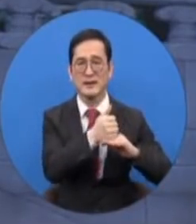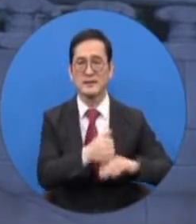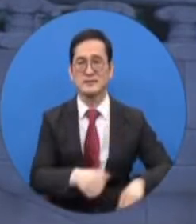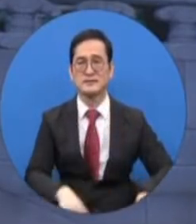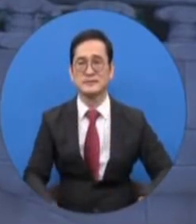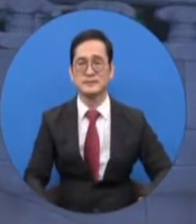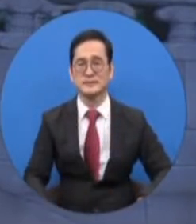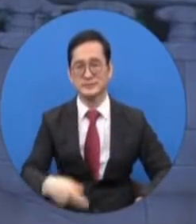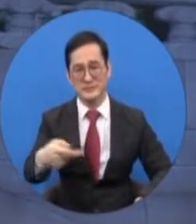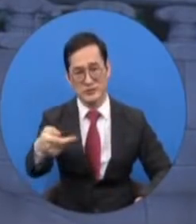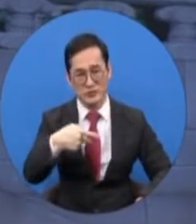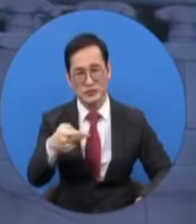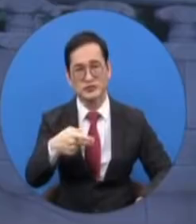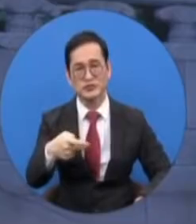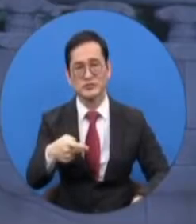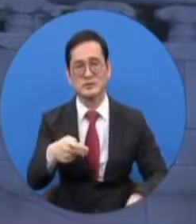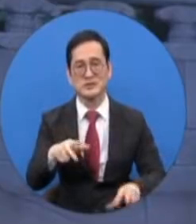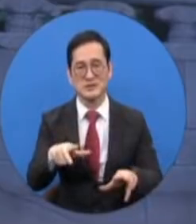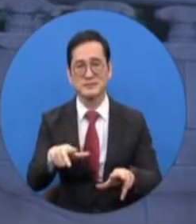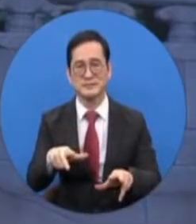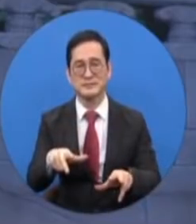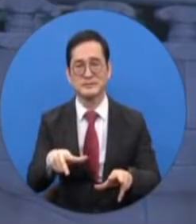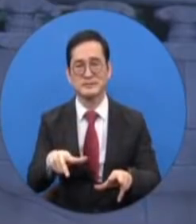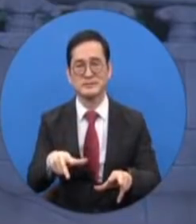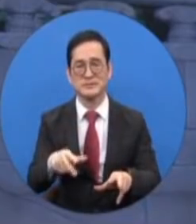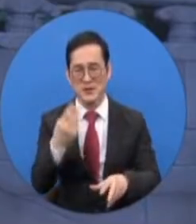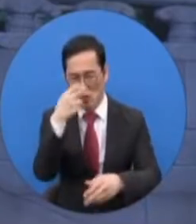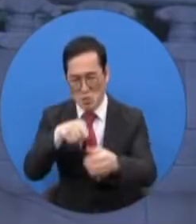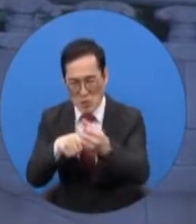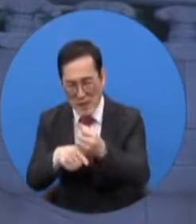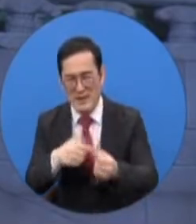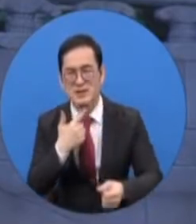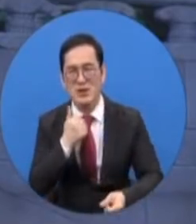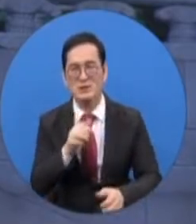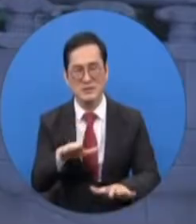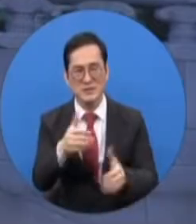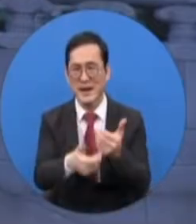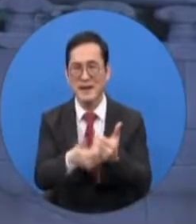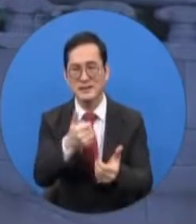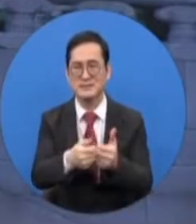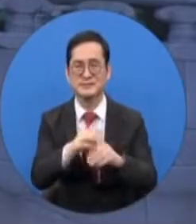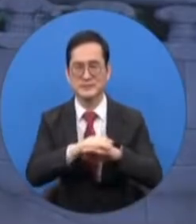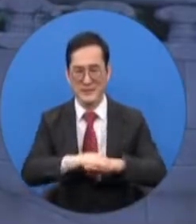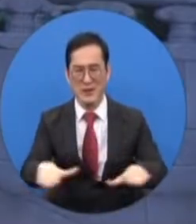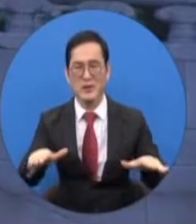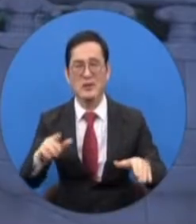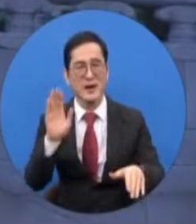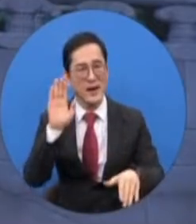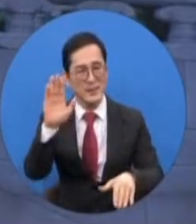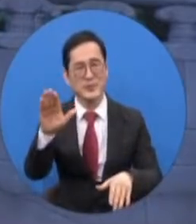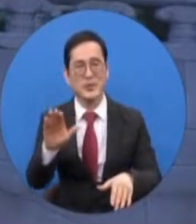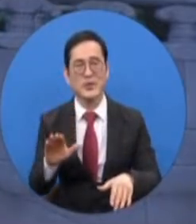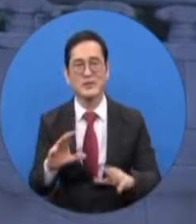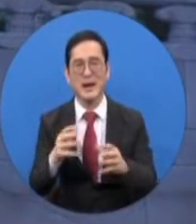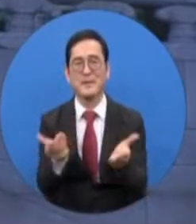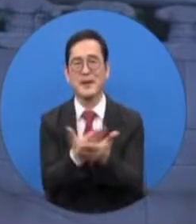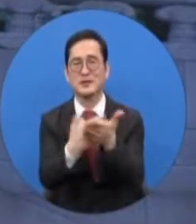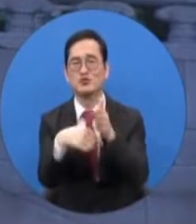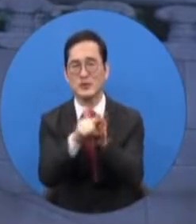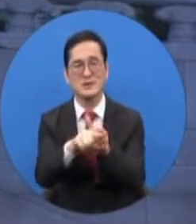조언도 주고받을 수 있는 사이가 더 멋있는 사이가 아닐까라는 측면도 함께 좀 고려되면 좋을 것 같습니다. 자, 이번에 저희가 준비한 두 가지 뜨거운